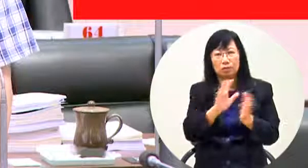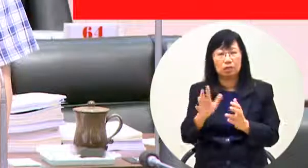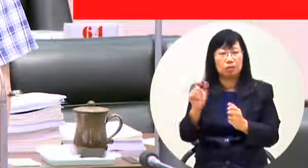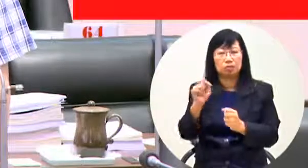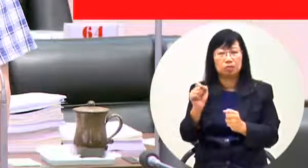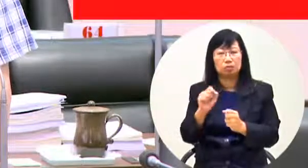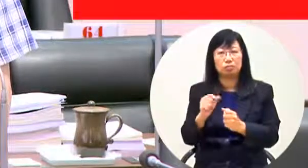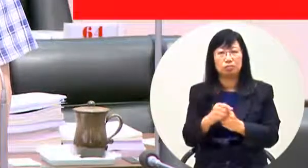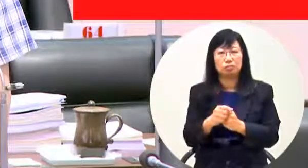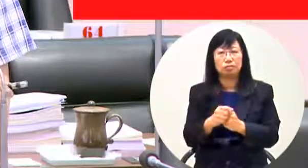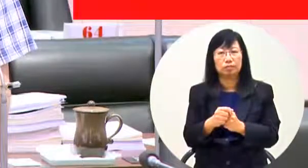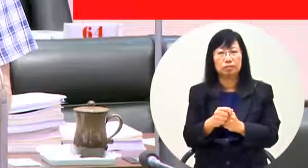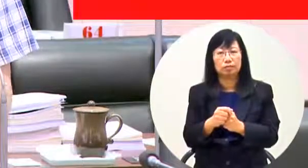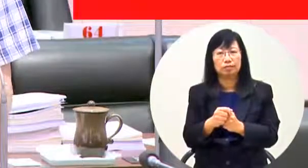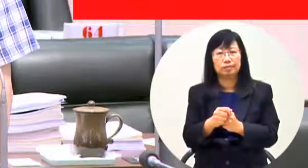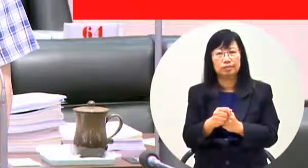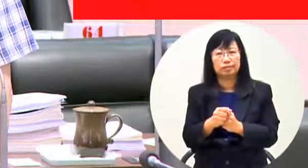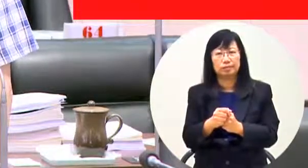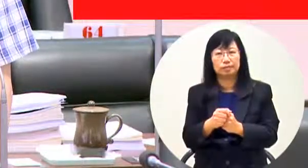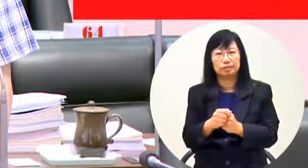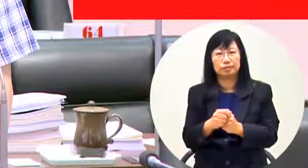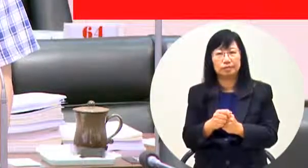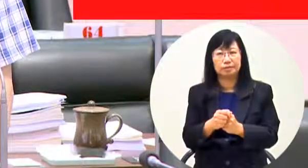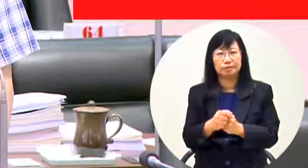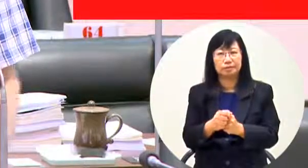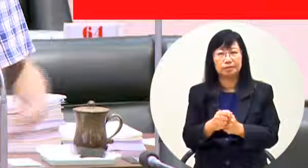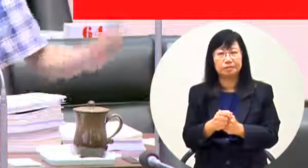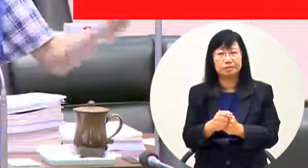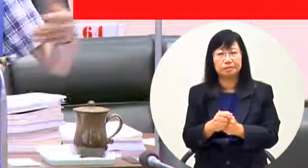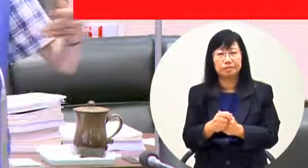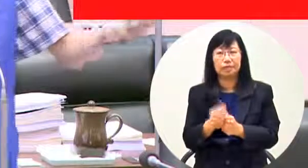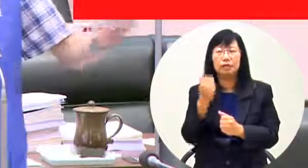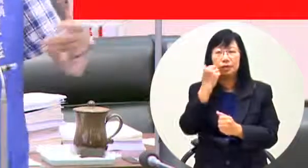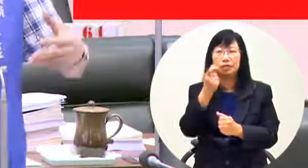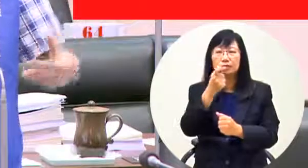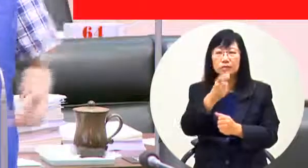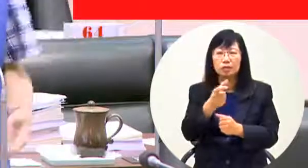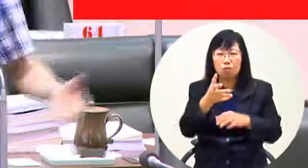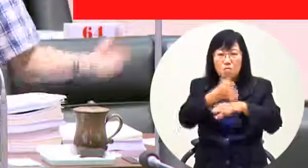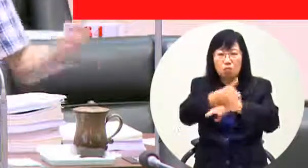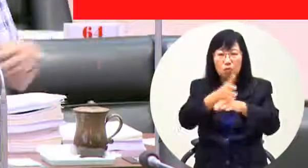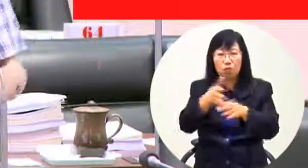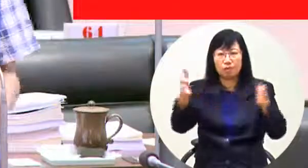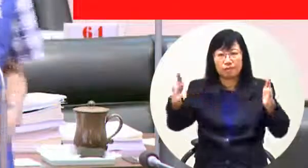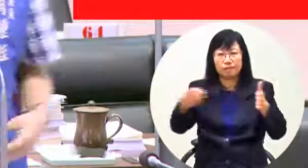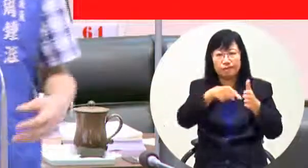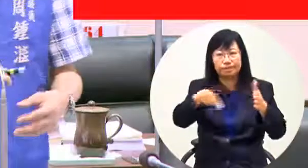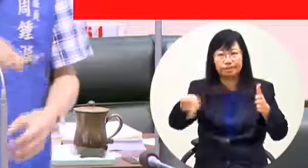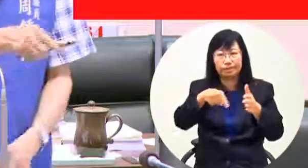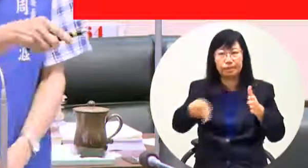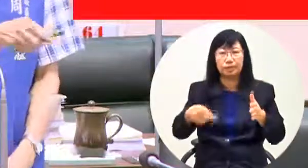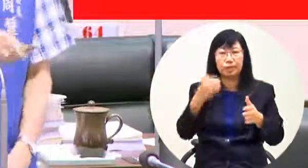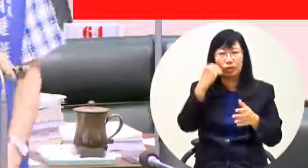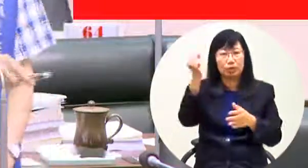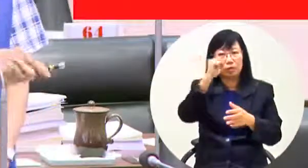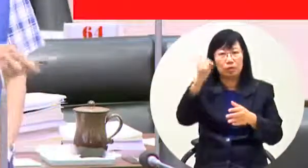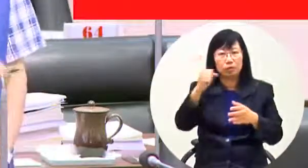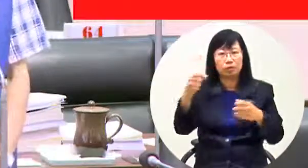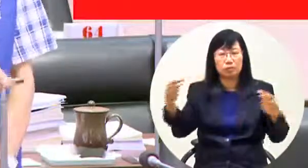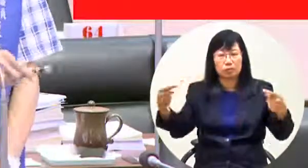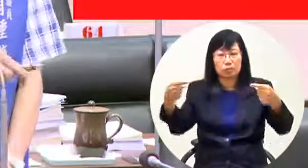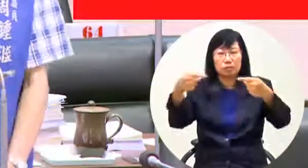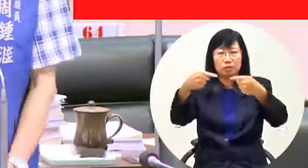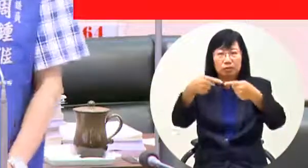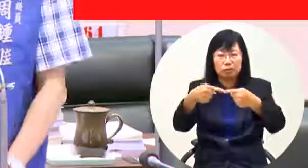过渡地带，如果没有办法衔接，其实像管区合并就是要你做